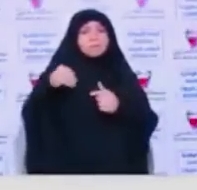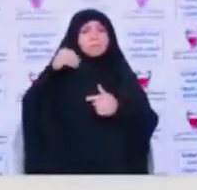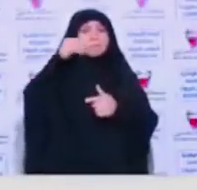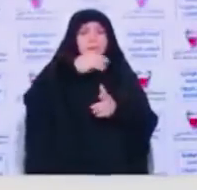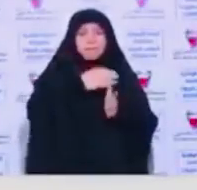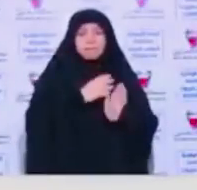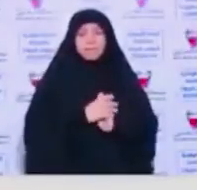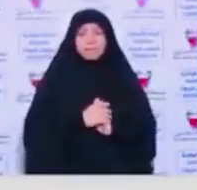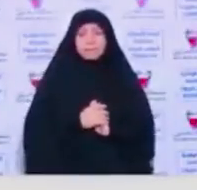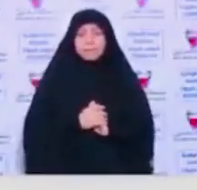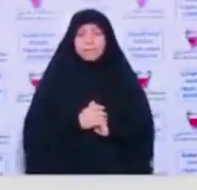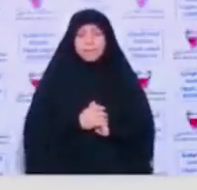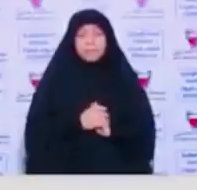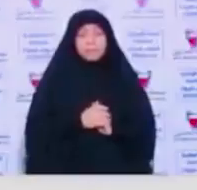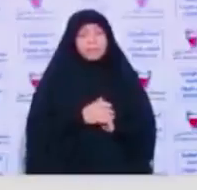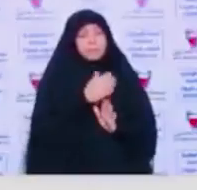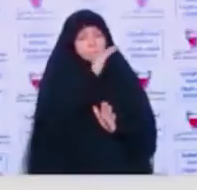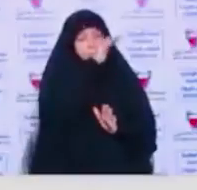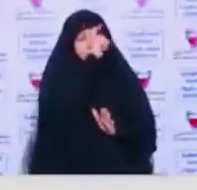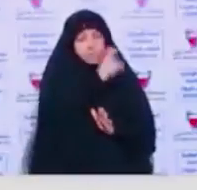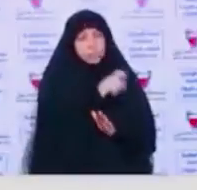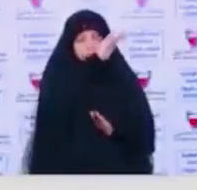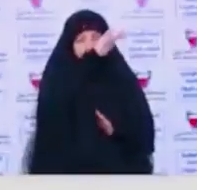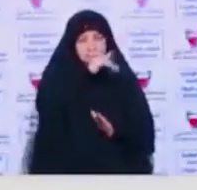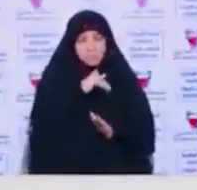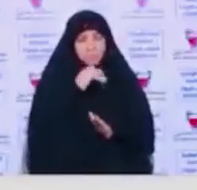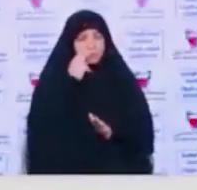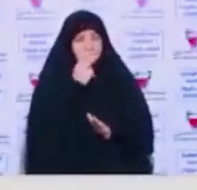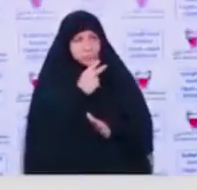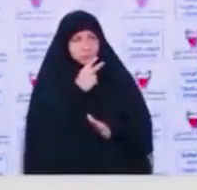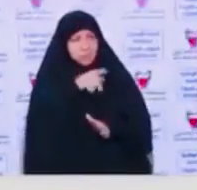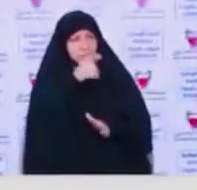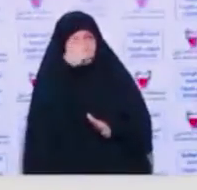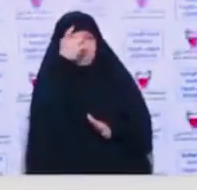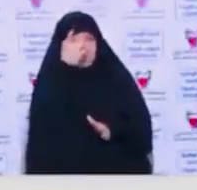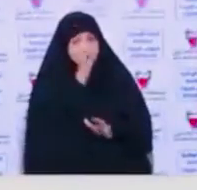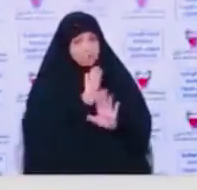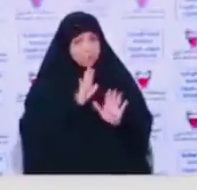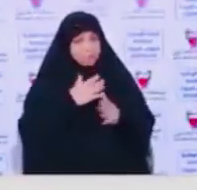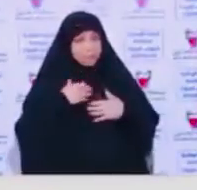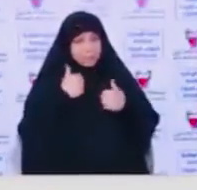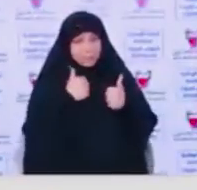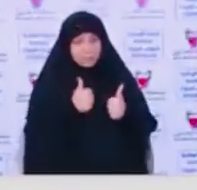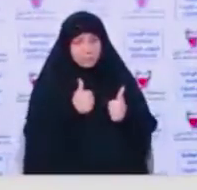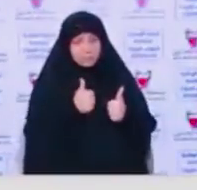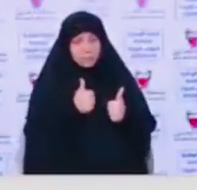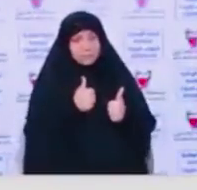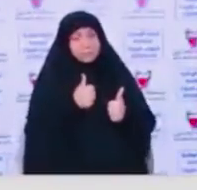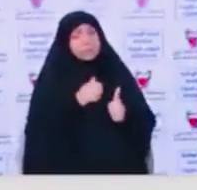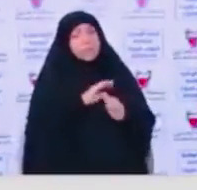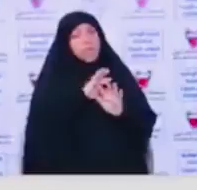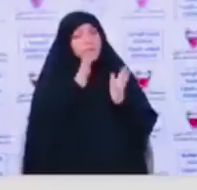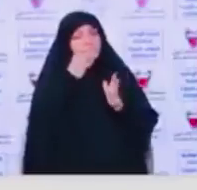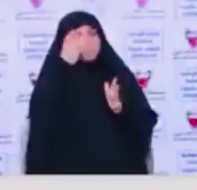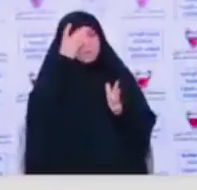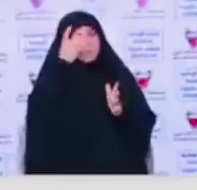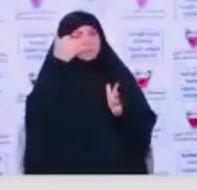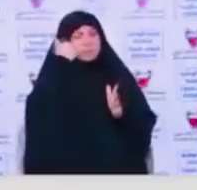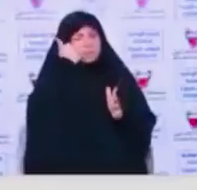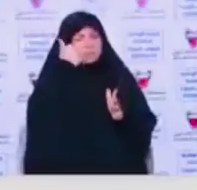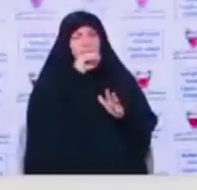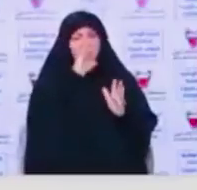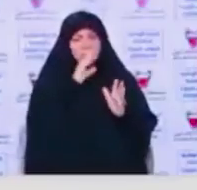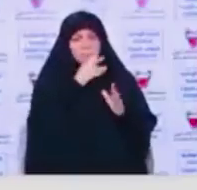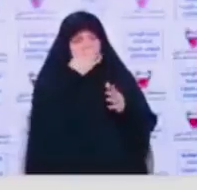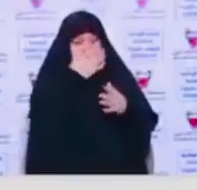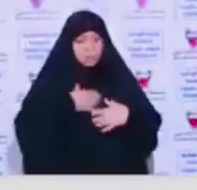اليوم اللي ناخذ من الدم انه ما يكون في عند اي اعراض ايا كانت. طبعا هو المجال